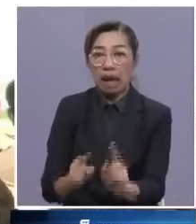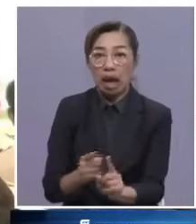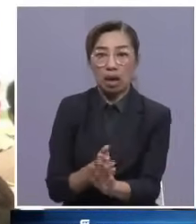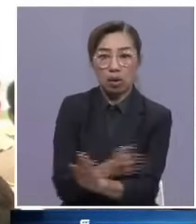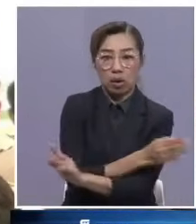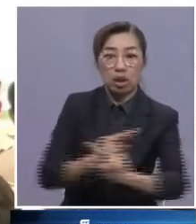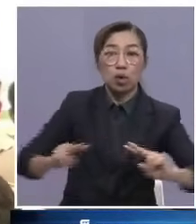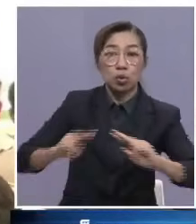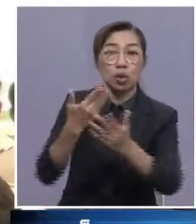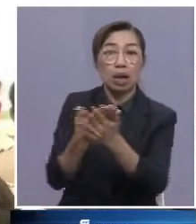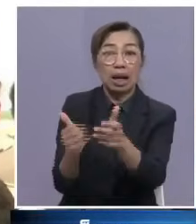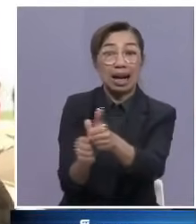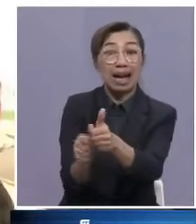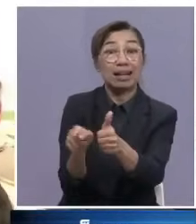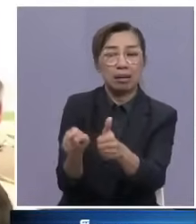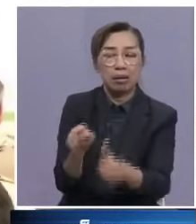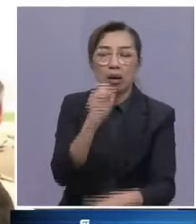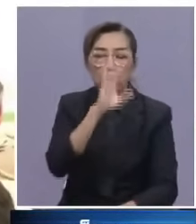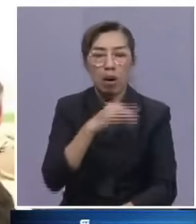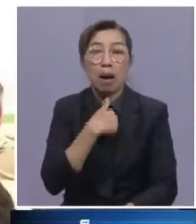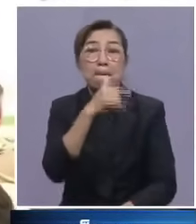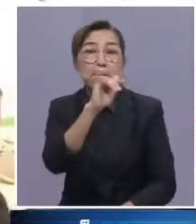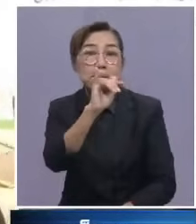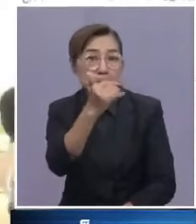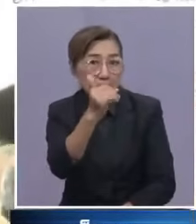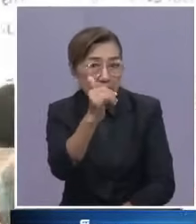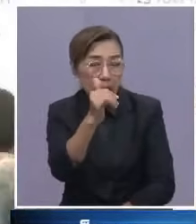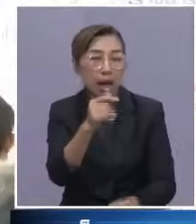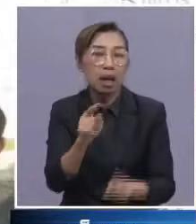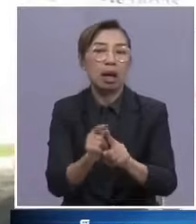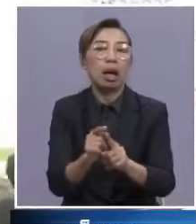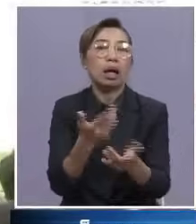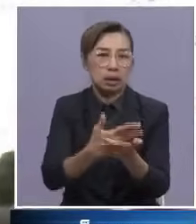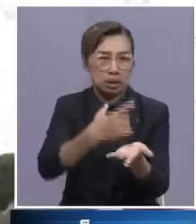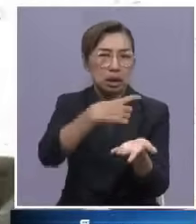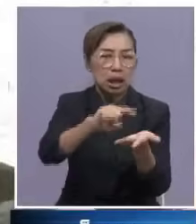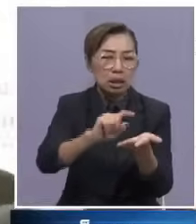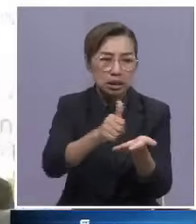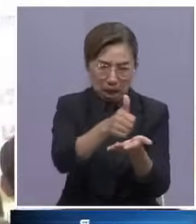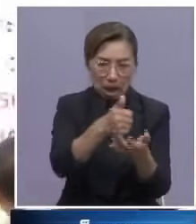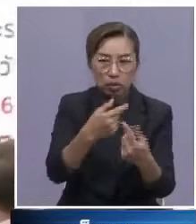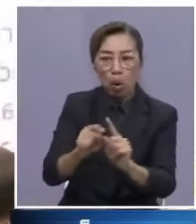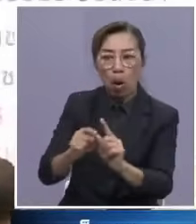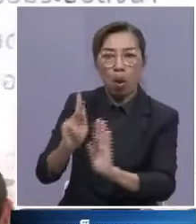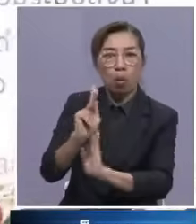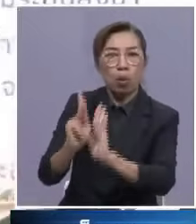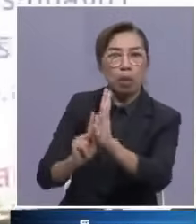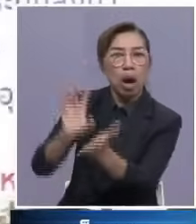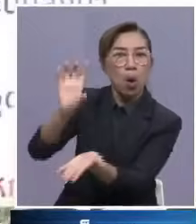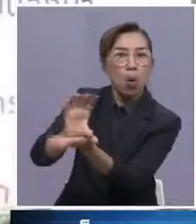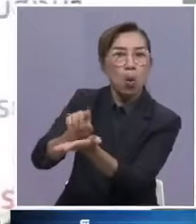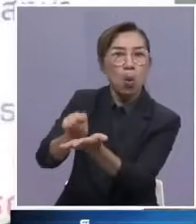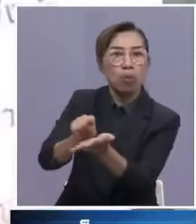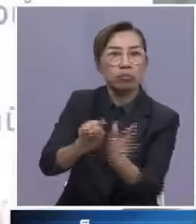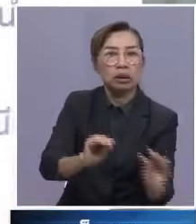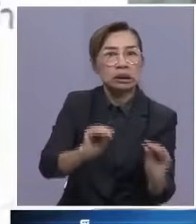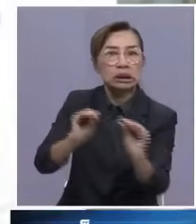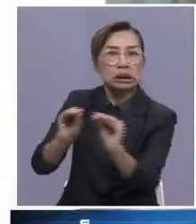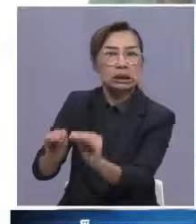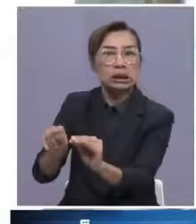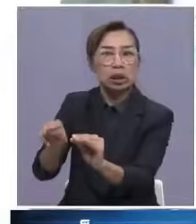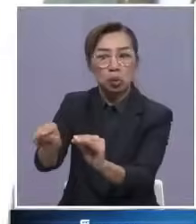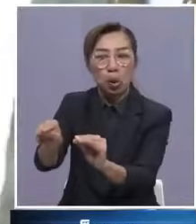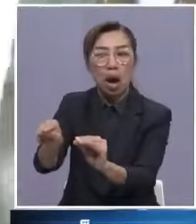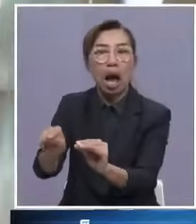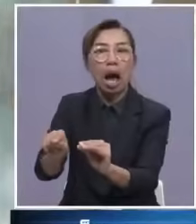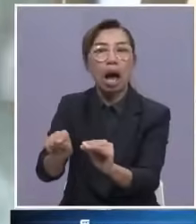ลพันธ์ก็เคยบอกนี่ว่าอาจจะมีประเด็นเงื่อนไขเรื่องของพรบ.งบ ใช่ ที่เลื่อนที่ล่าช้าไปและจะไปกระทบกับง